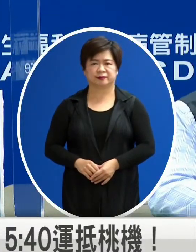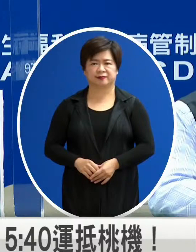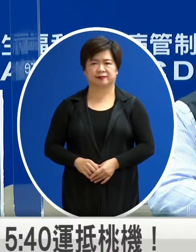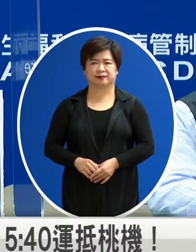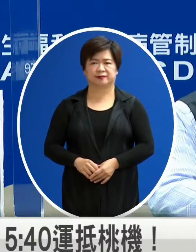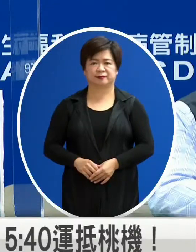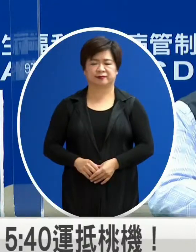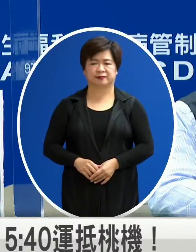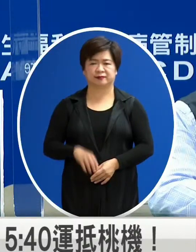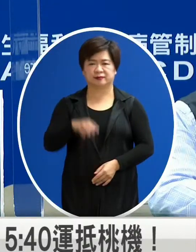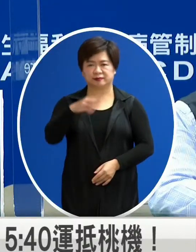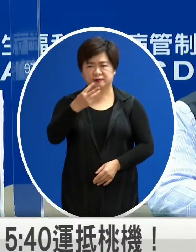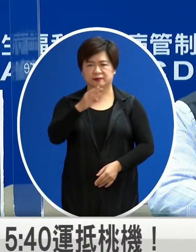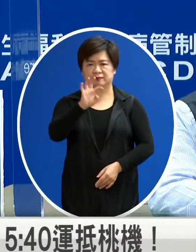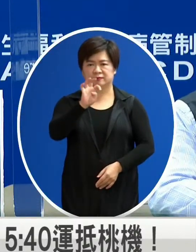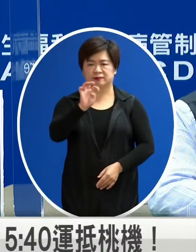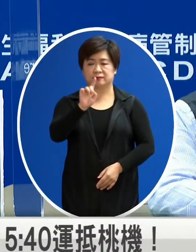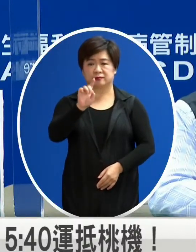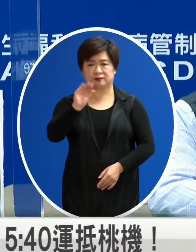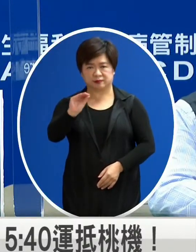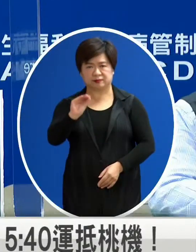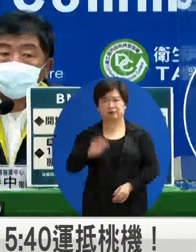到那时候是